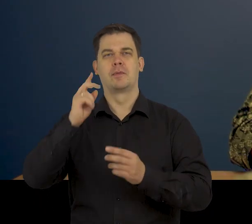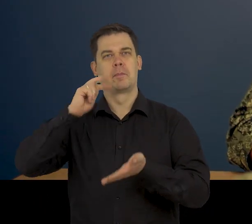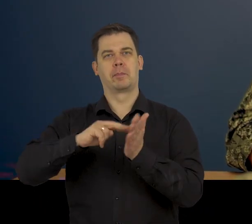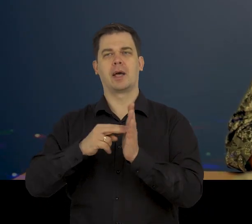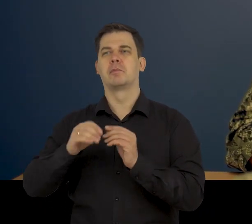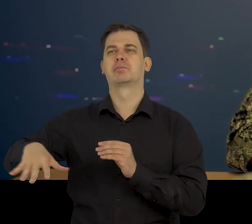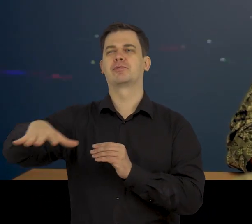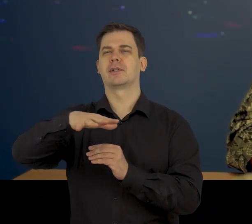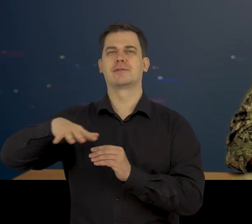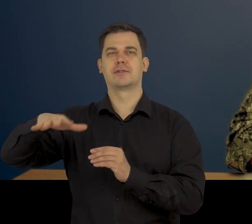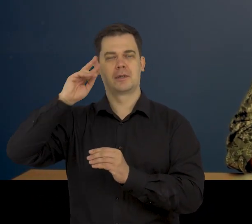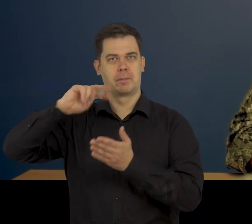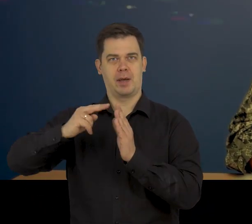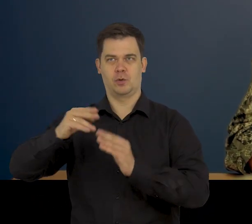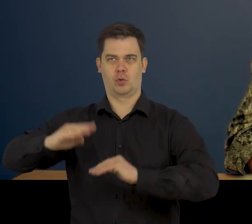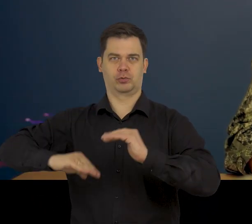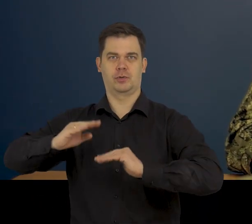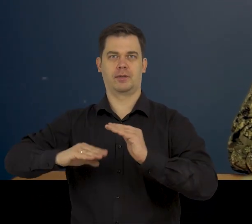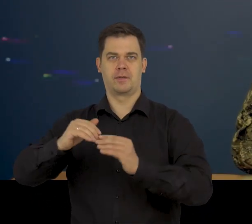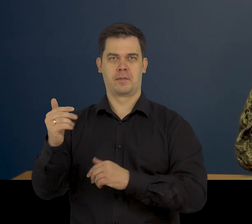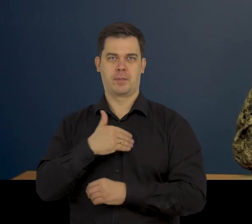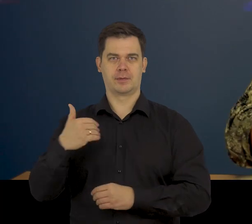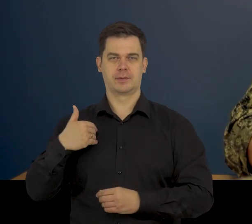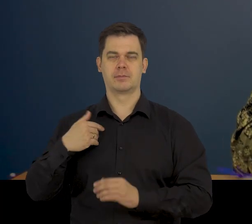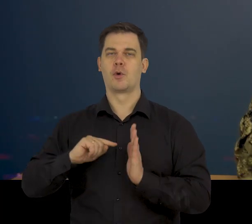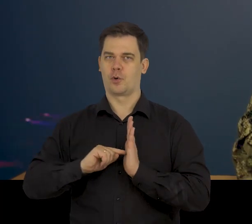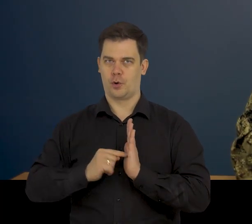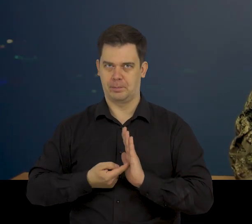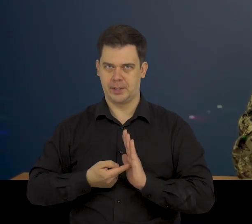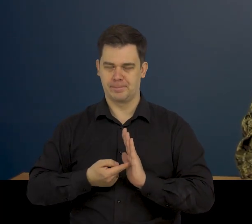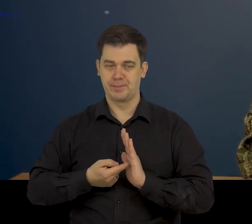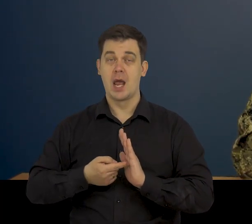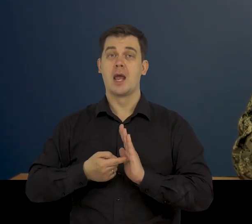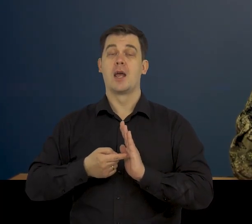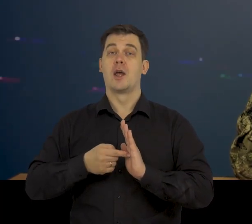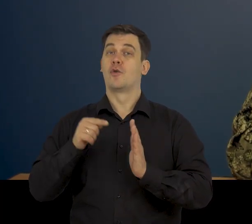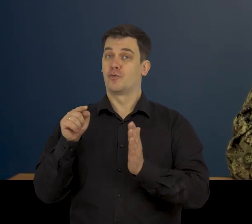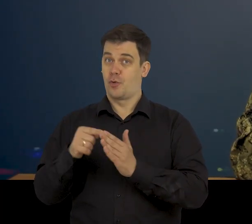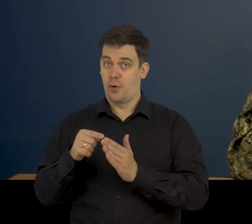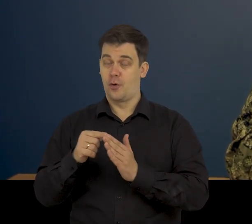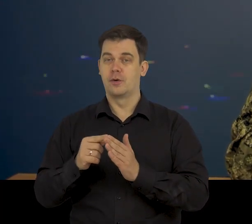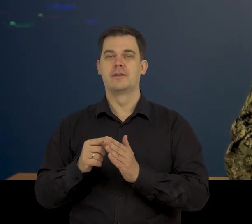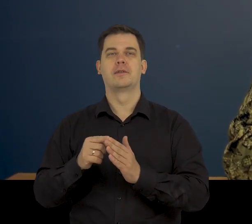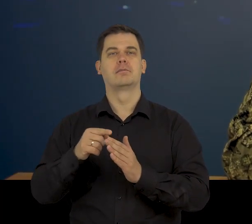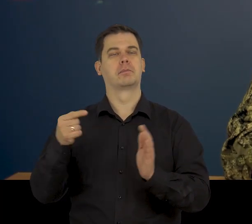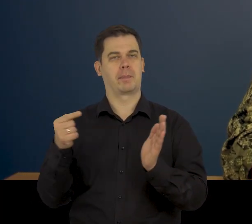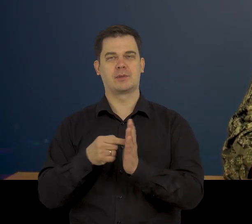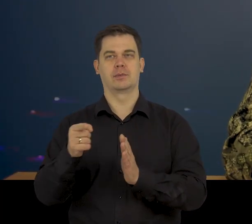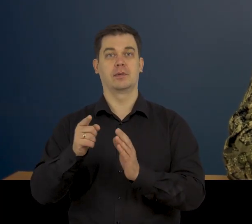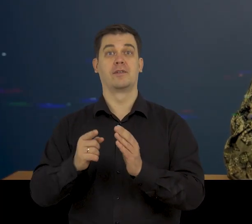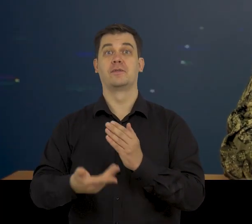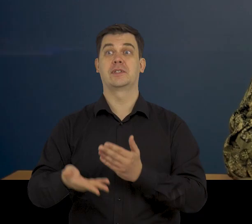z ustaleniami koncepcji przestrzennego zagospodarowania kraju. Kropka. Jak wynika